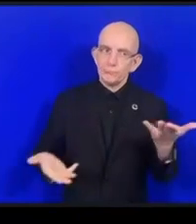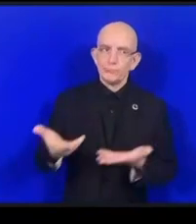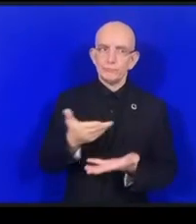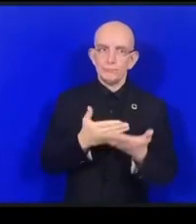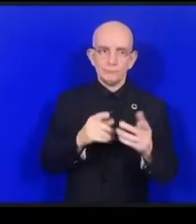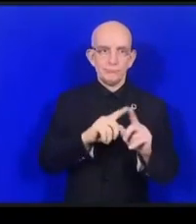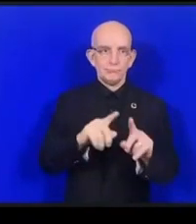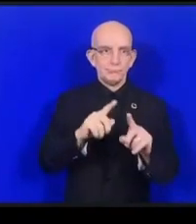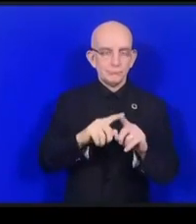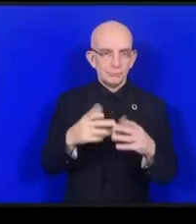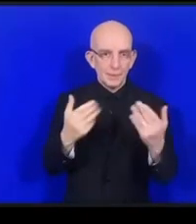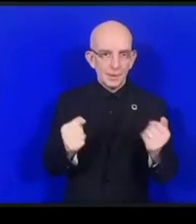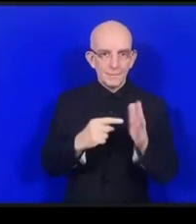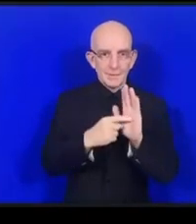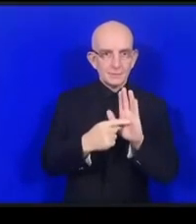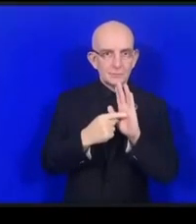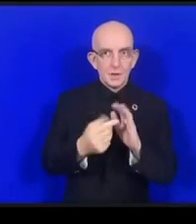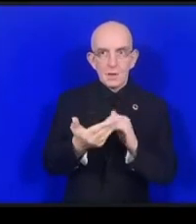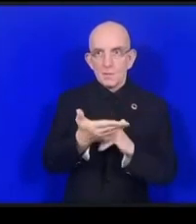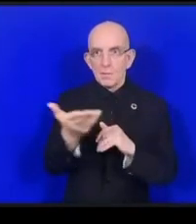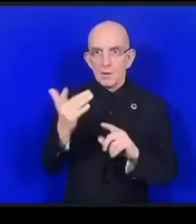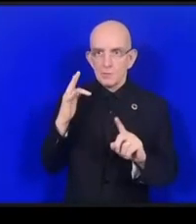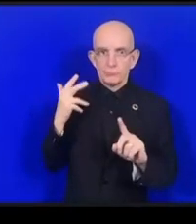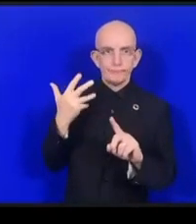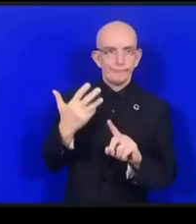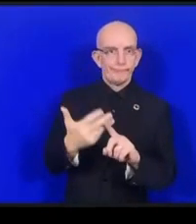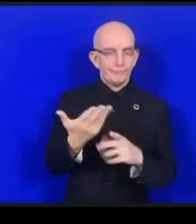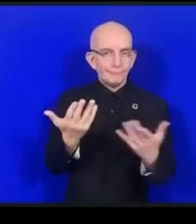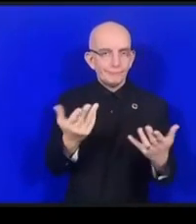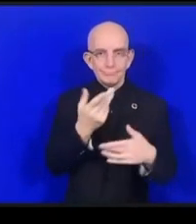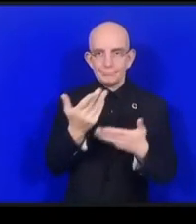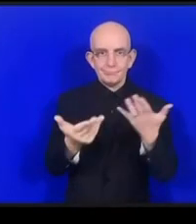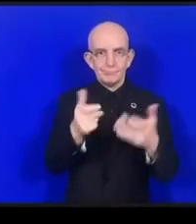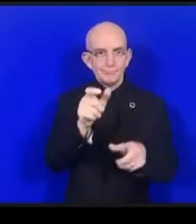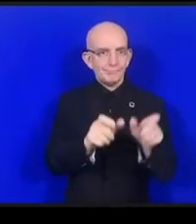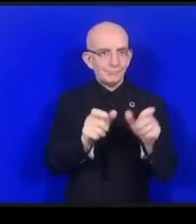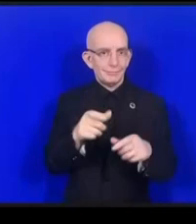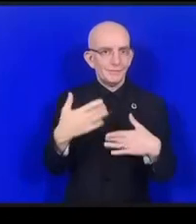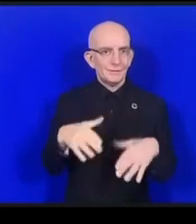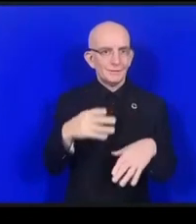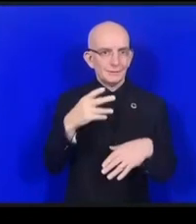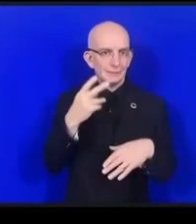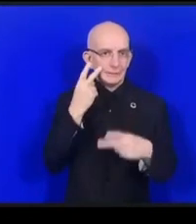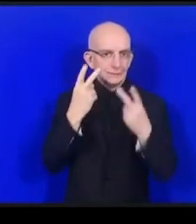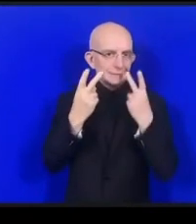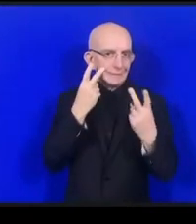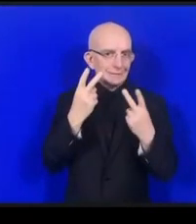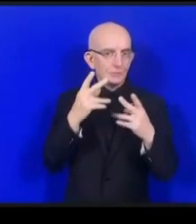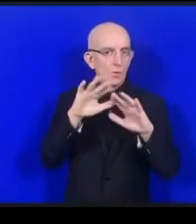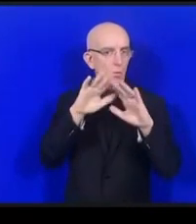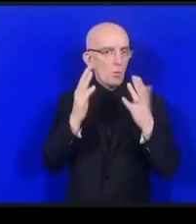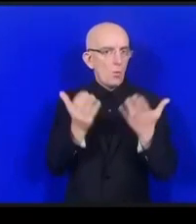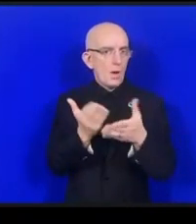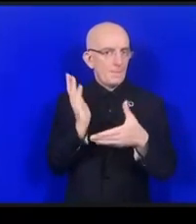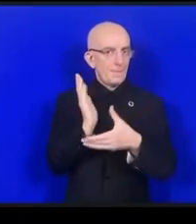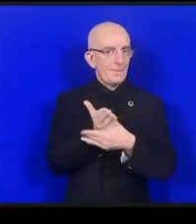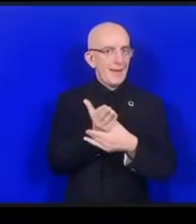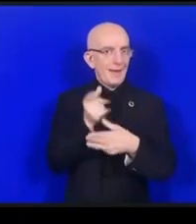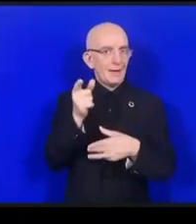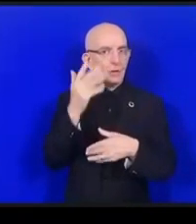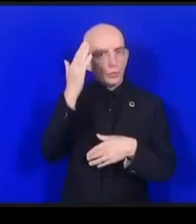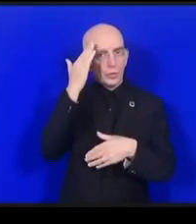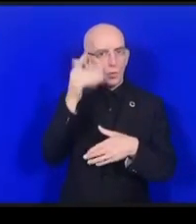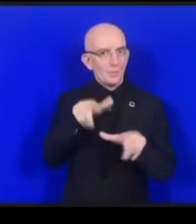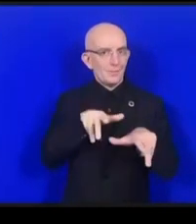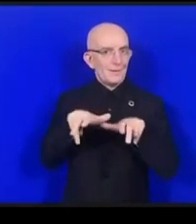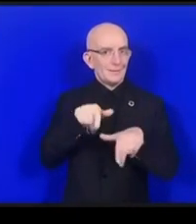прошлого когда допустим система Всемирного банка была закрыта